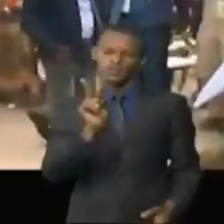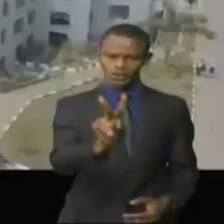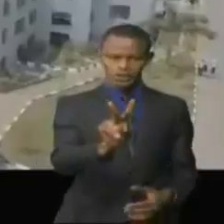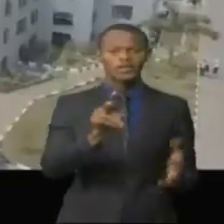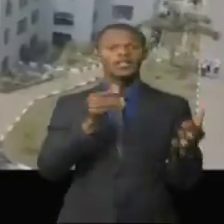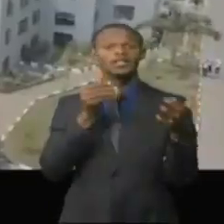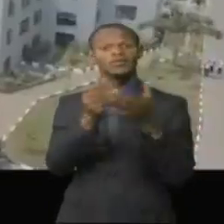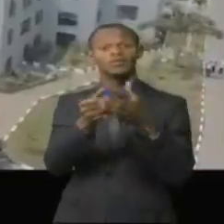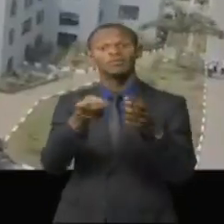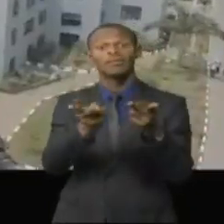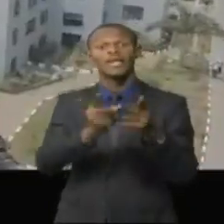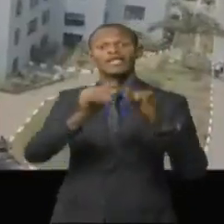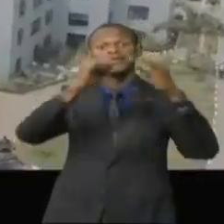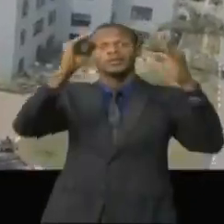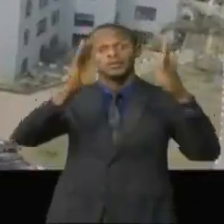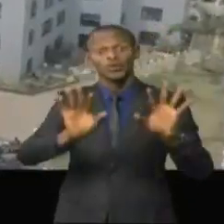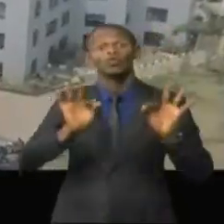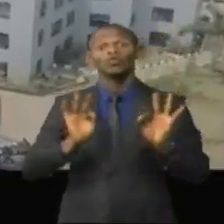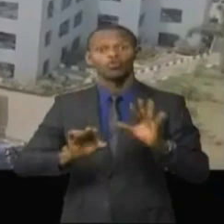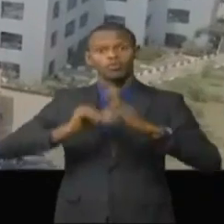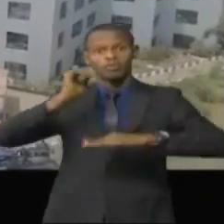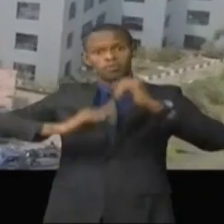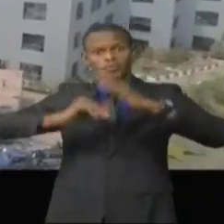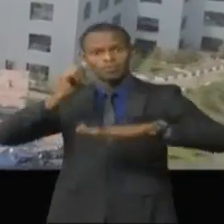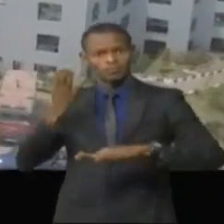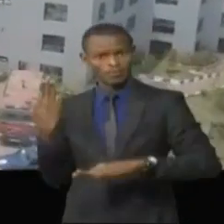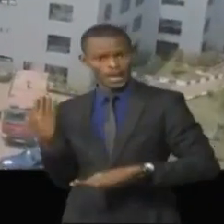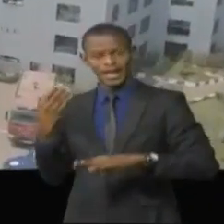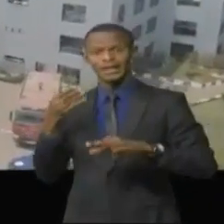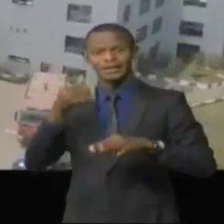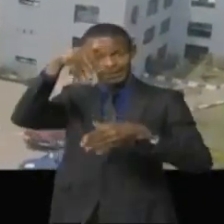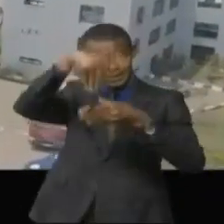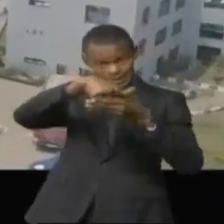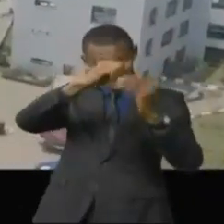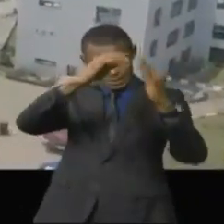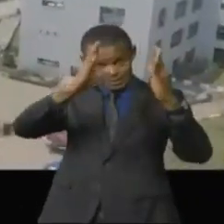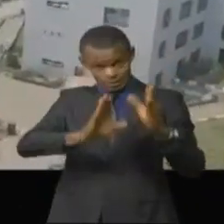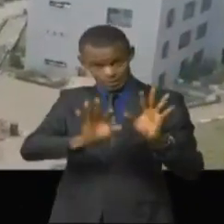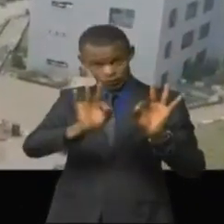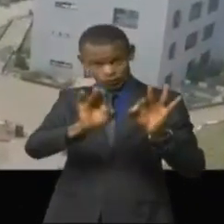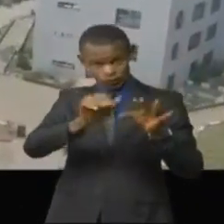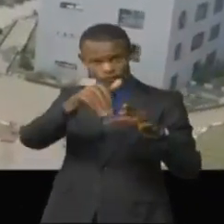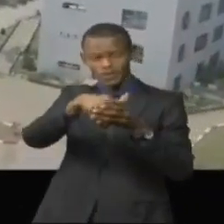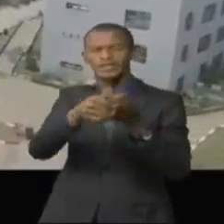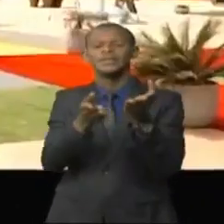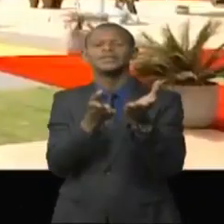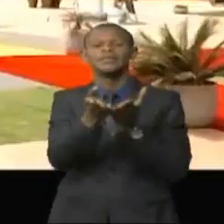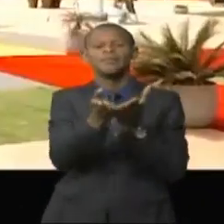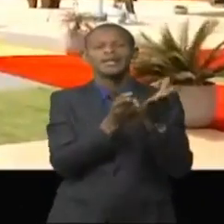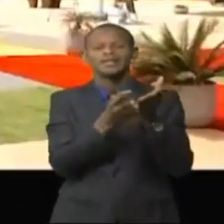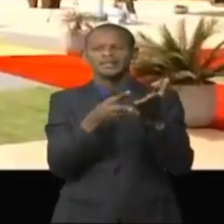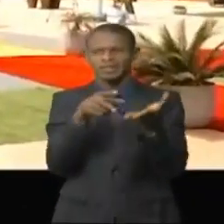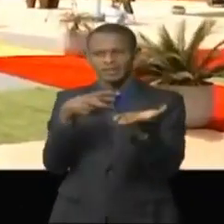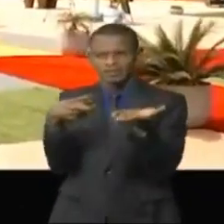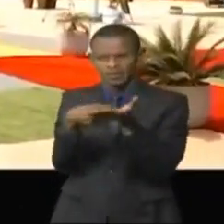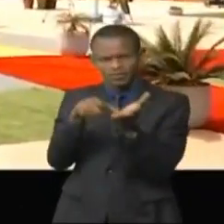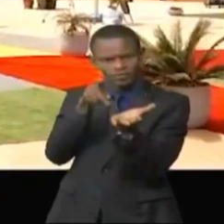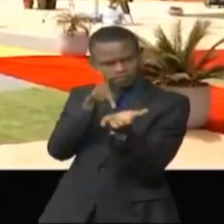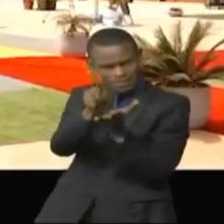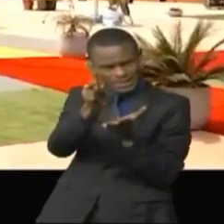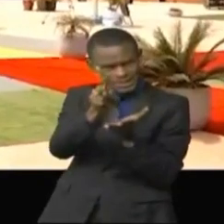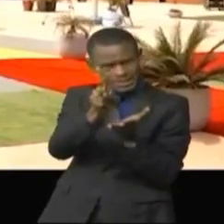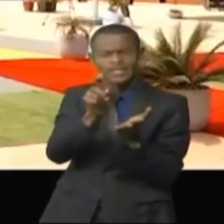d'abord le nouveau bâtiment administratif abritant les services officiels intervenant dans les opérations douanières dans la direction générale des douanes